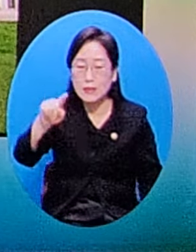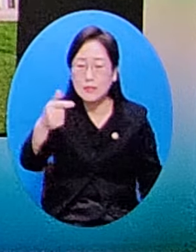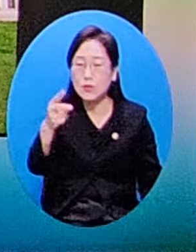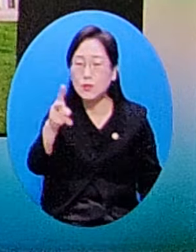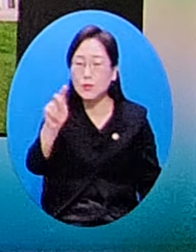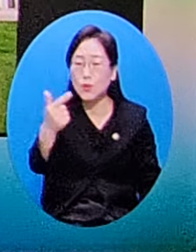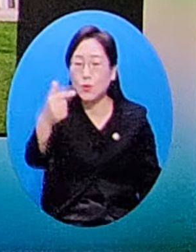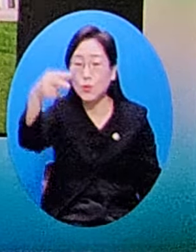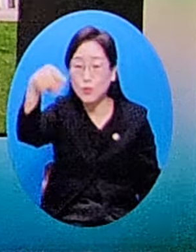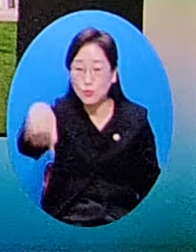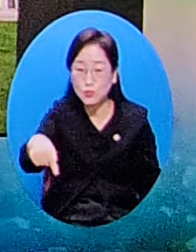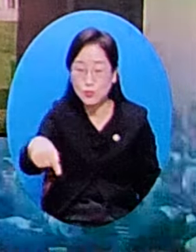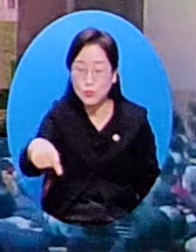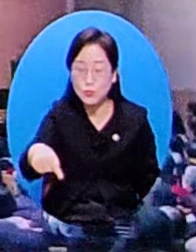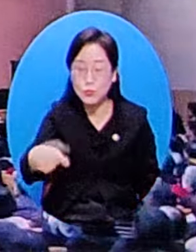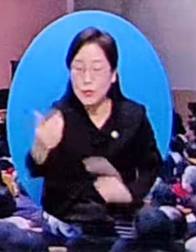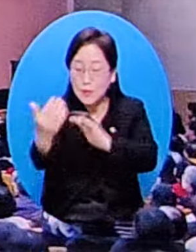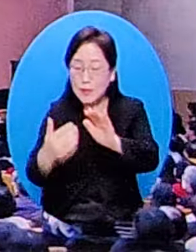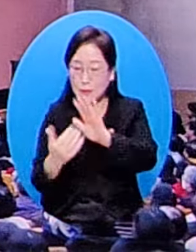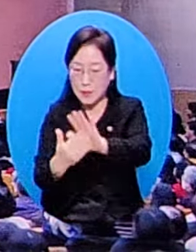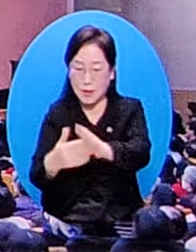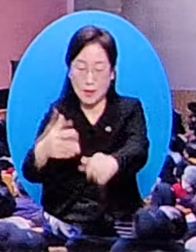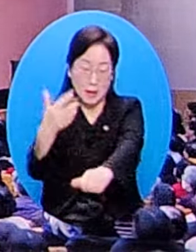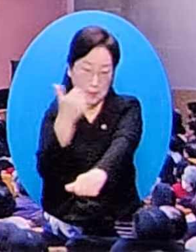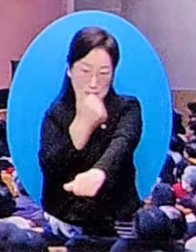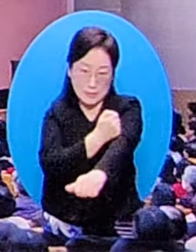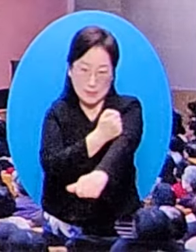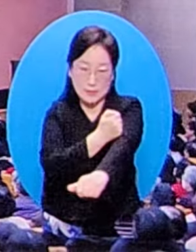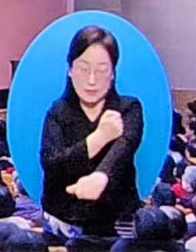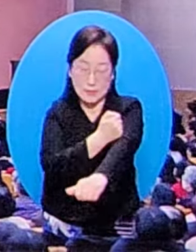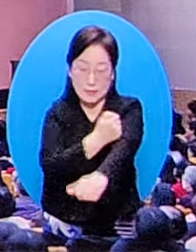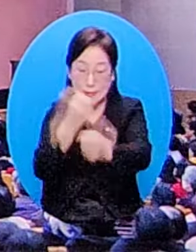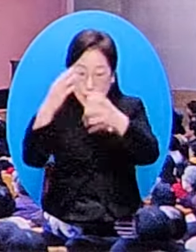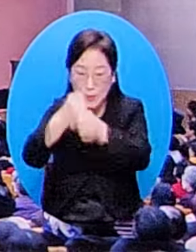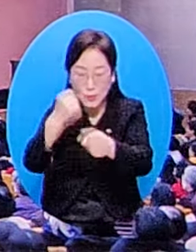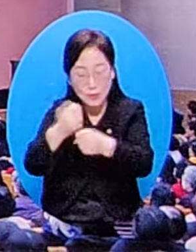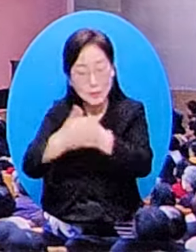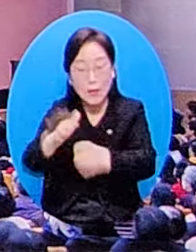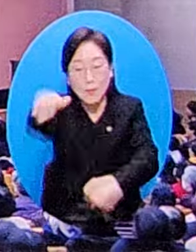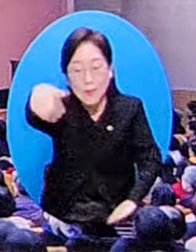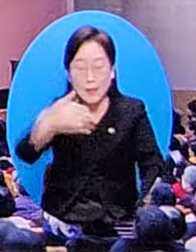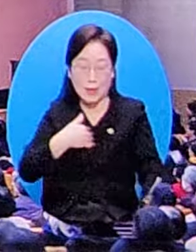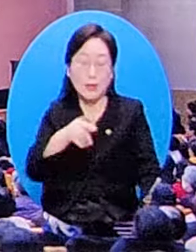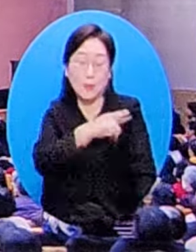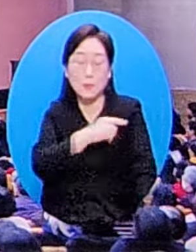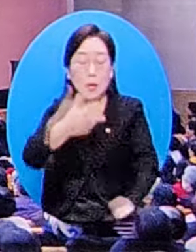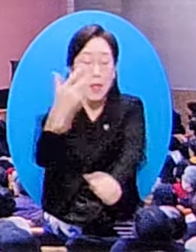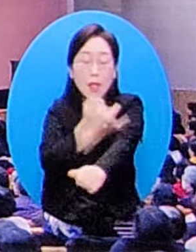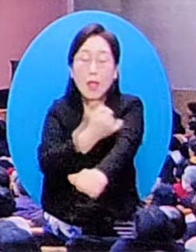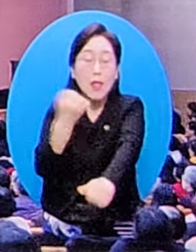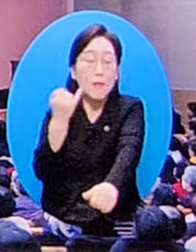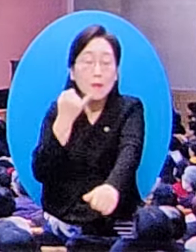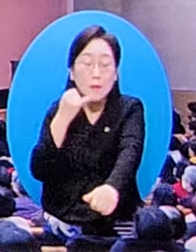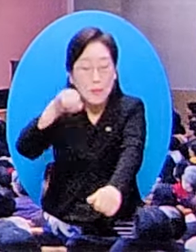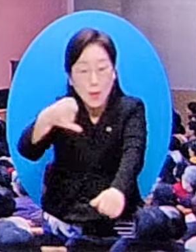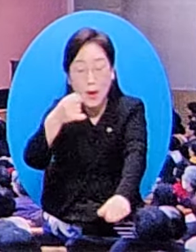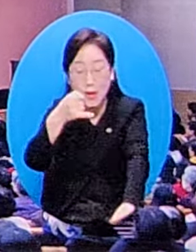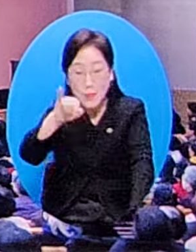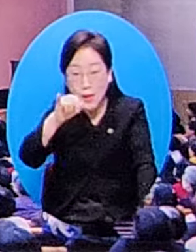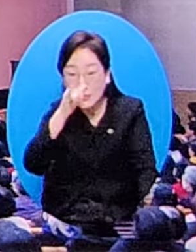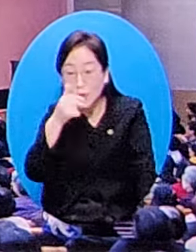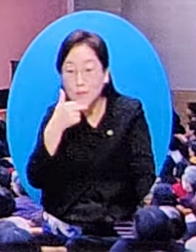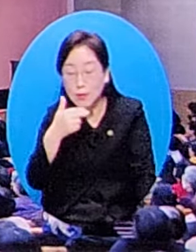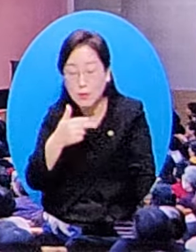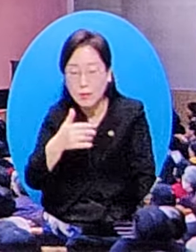본인이 내가 자원해서 먼저 맞고 내가 그 부작용이 없나 보겠다 하고 맞은 것이 그만